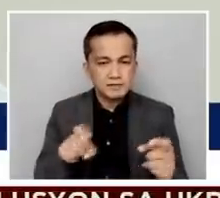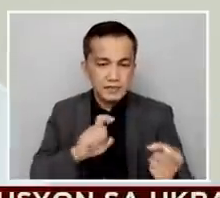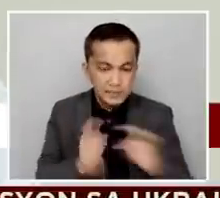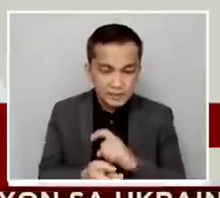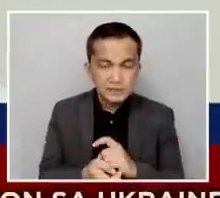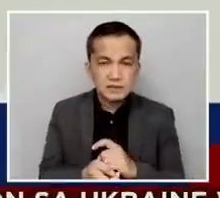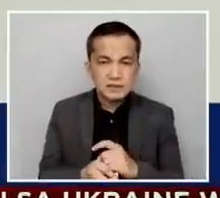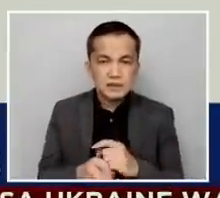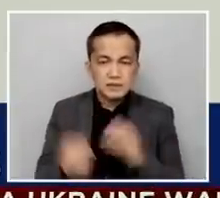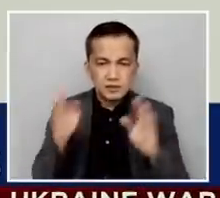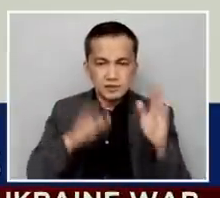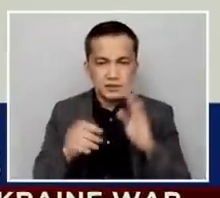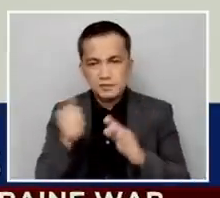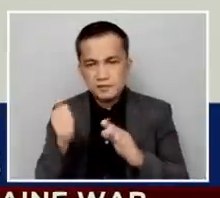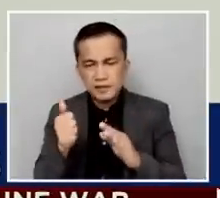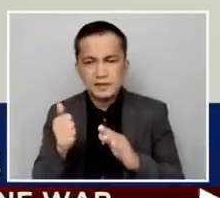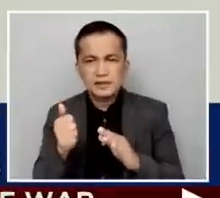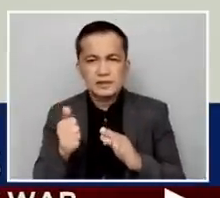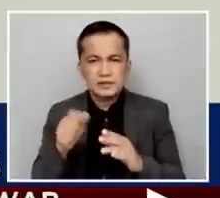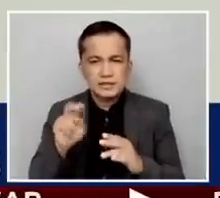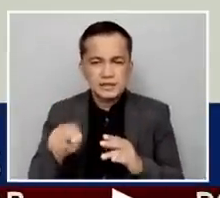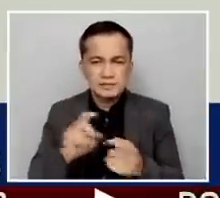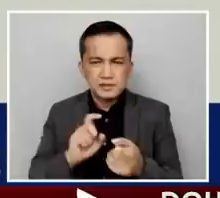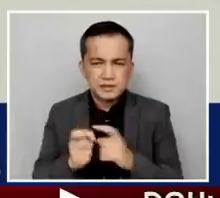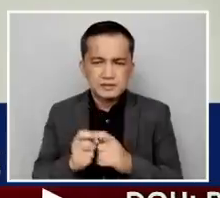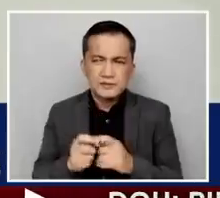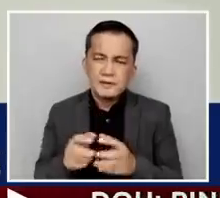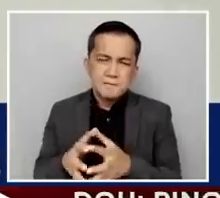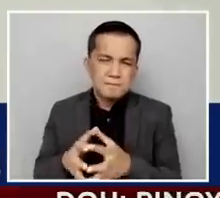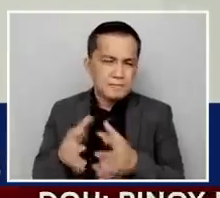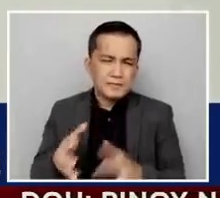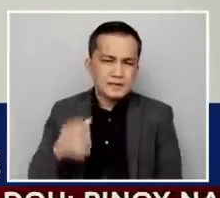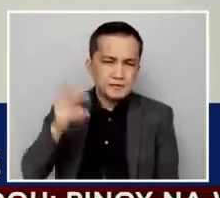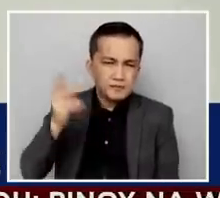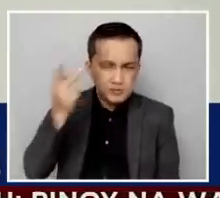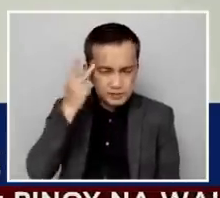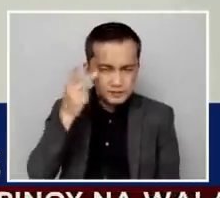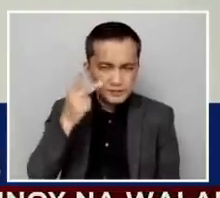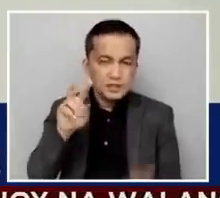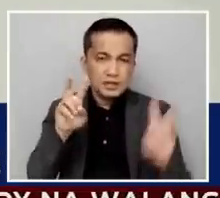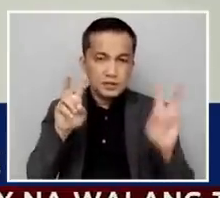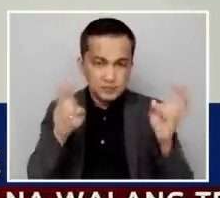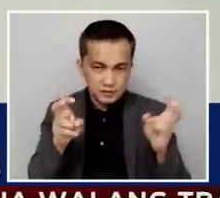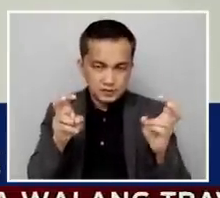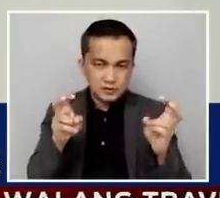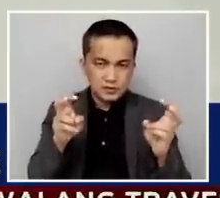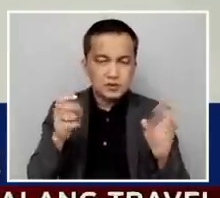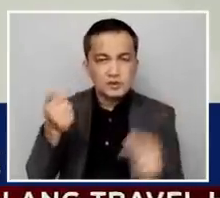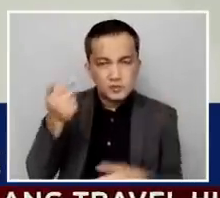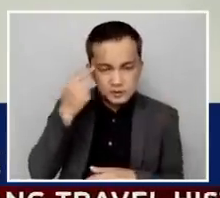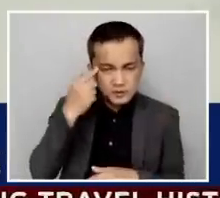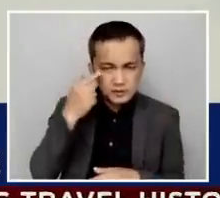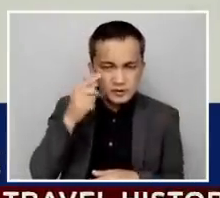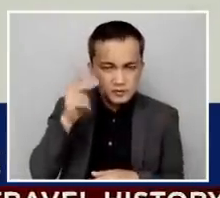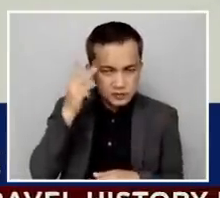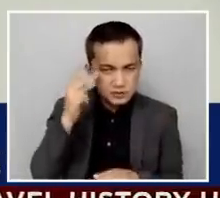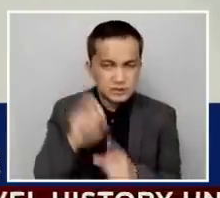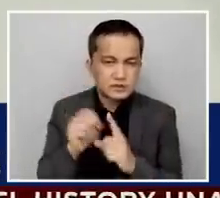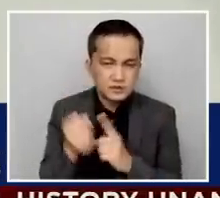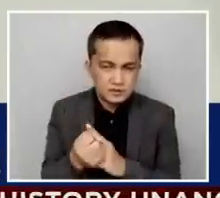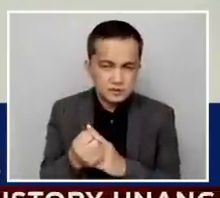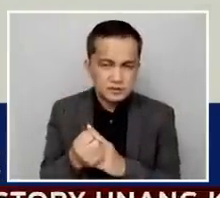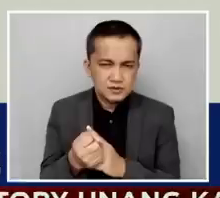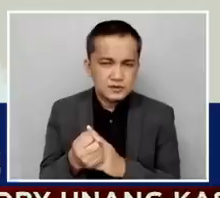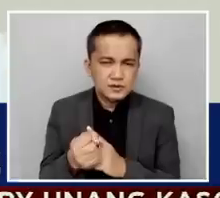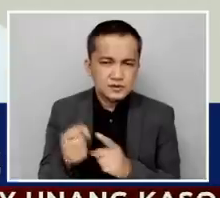kailangan palitan dyan are very political. So in a very controversial administration or political situation, ngayon galing